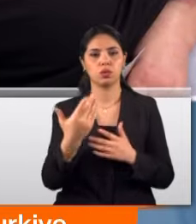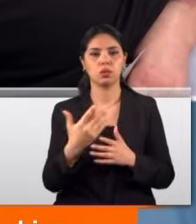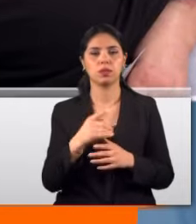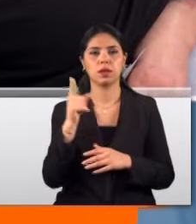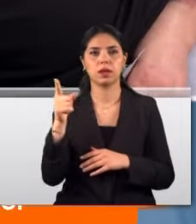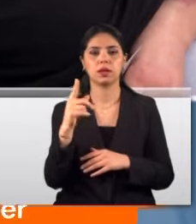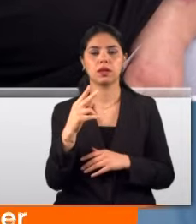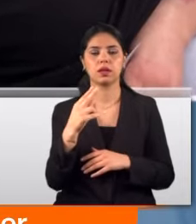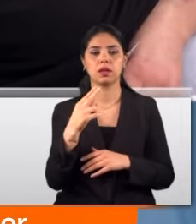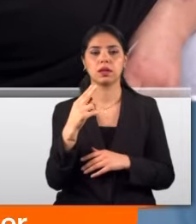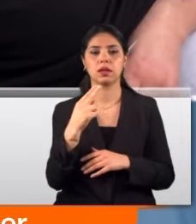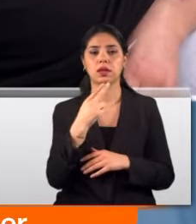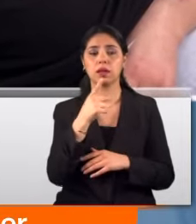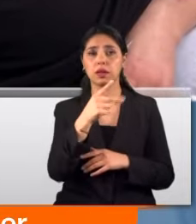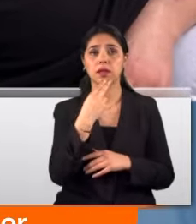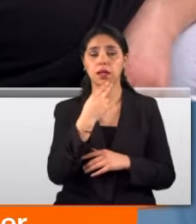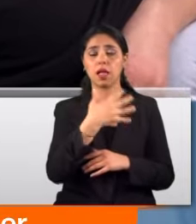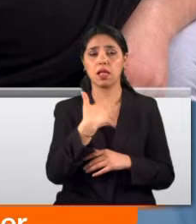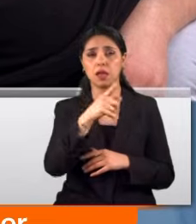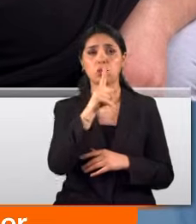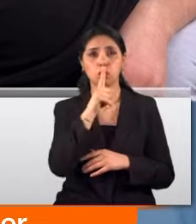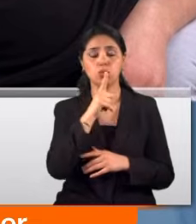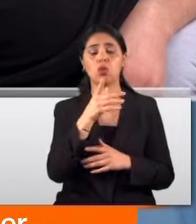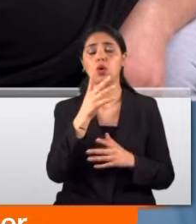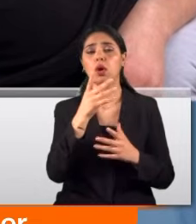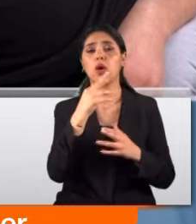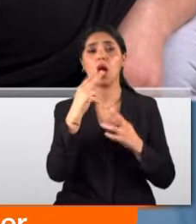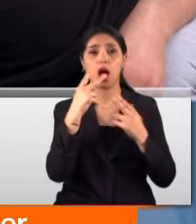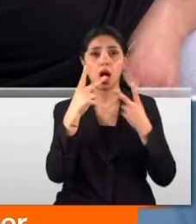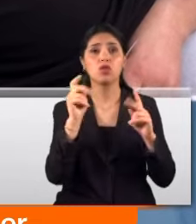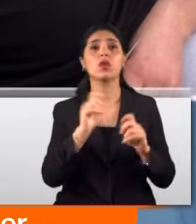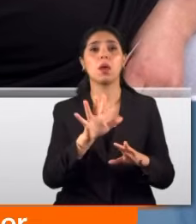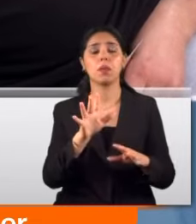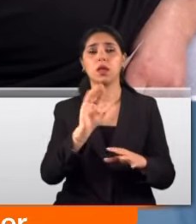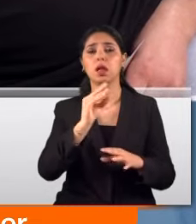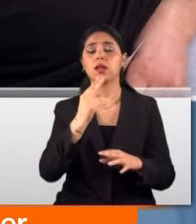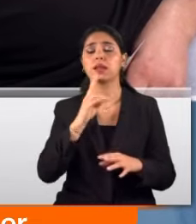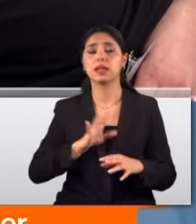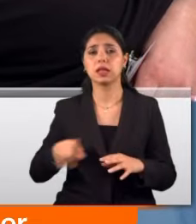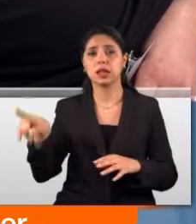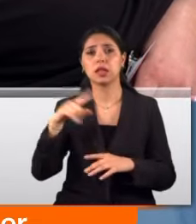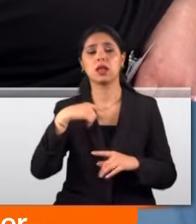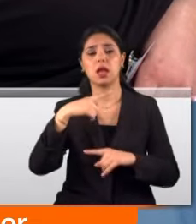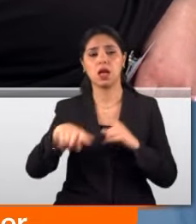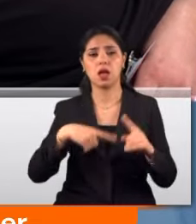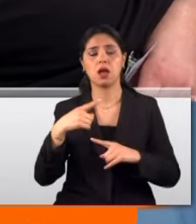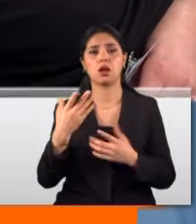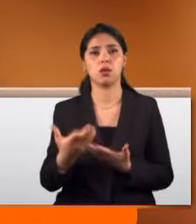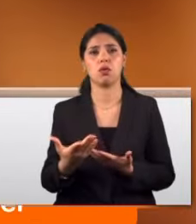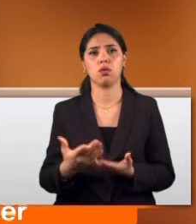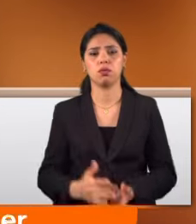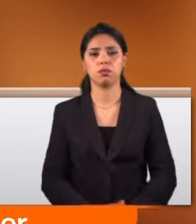siz böyle sustukça, yani bu kızlar da o mu onu dedi, bu mu bunu dediğinin peşine düştükçe, bakın siz kızlarınızı bu sefer ortaya